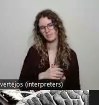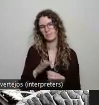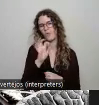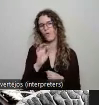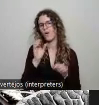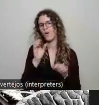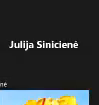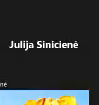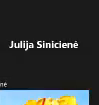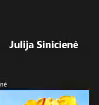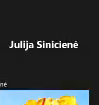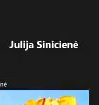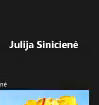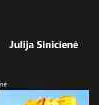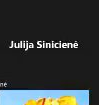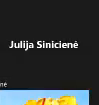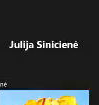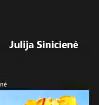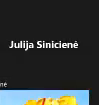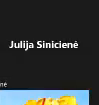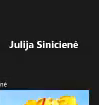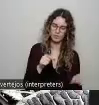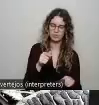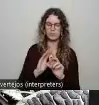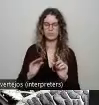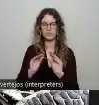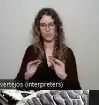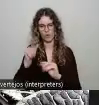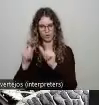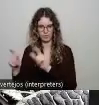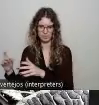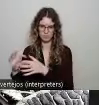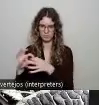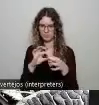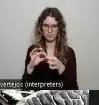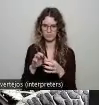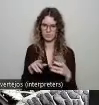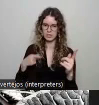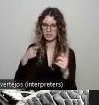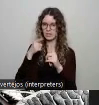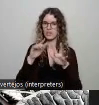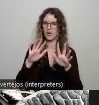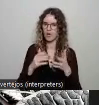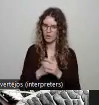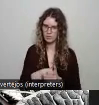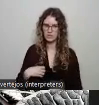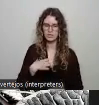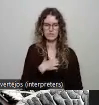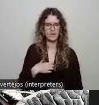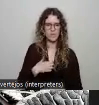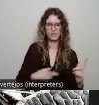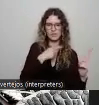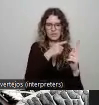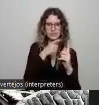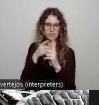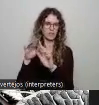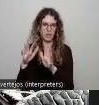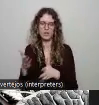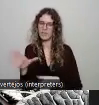arba mokytojų ir mokyklos misijos išaiškinimą, užtikrinant, kad patys svarbiausi tikslai yra